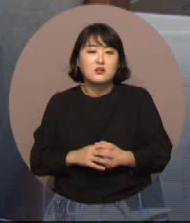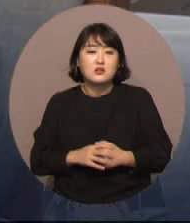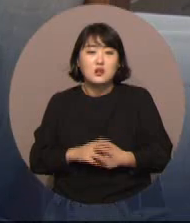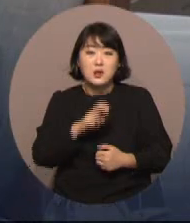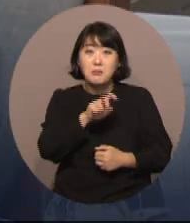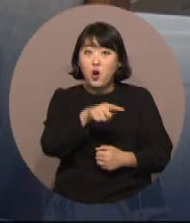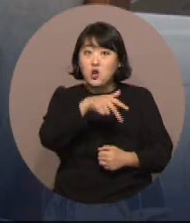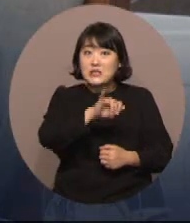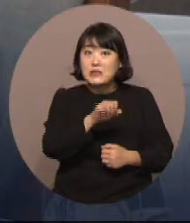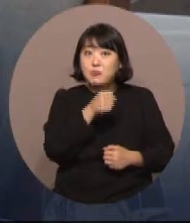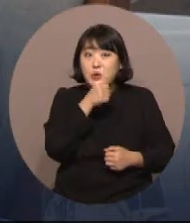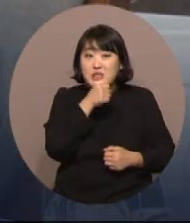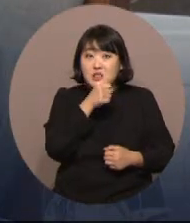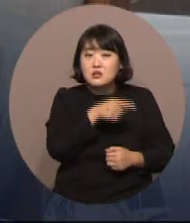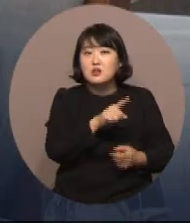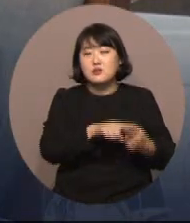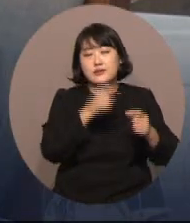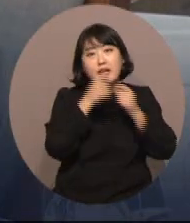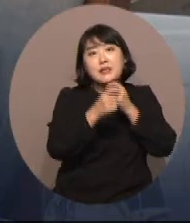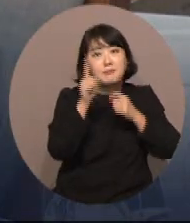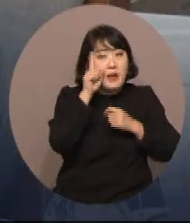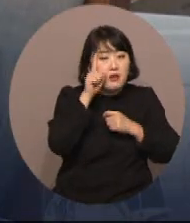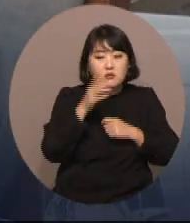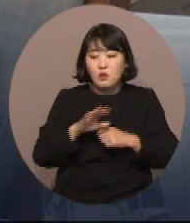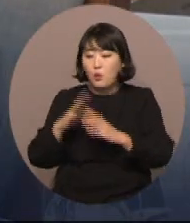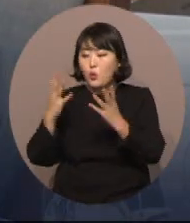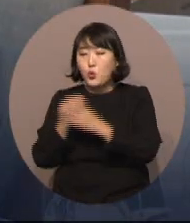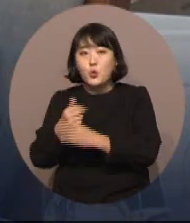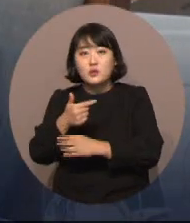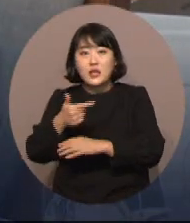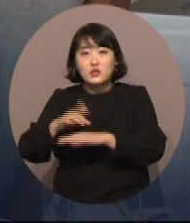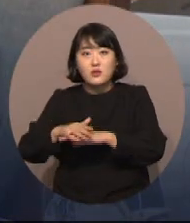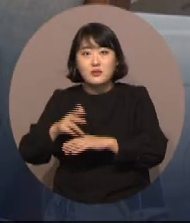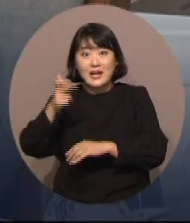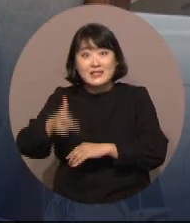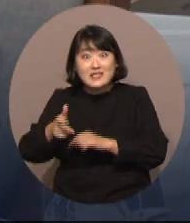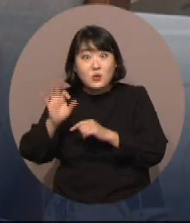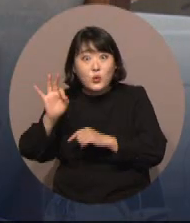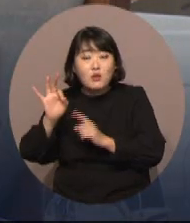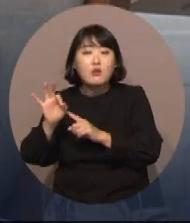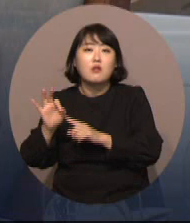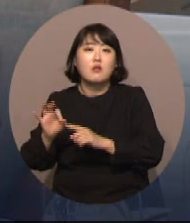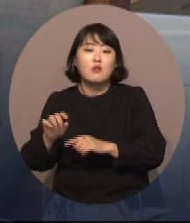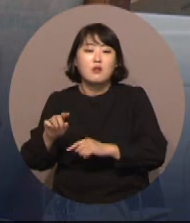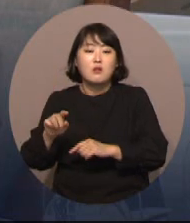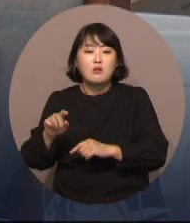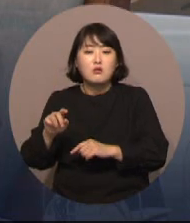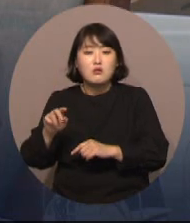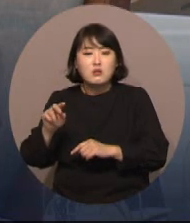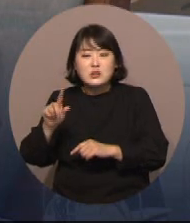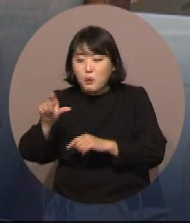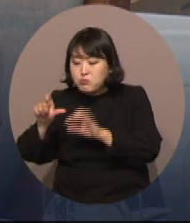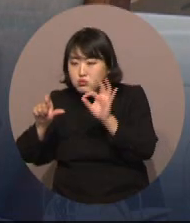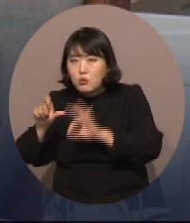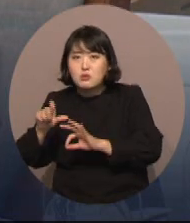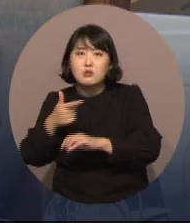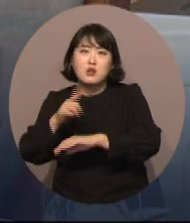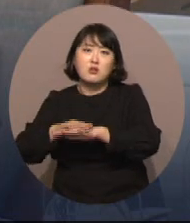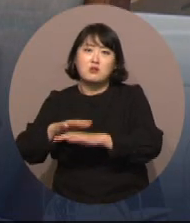그대로 사기이지만 온통대전 같은 경우 25% 부분은 바로 대전시가 떠안는